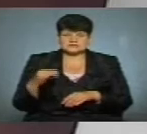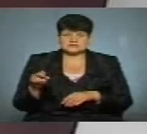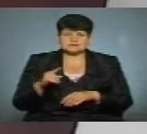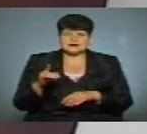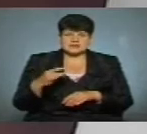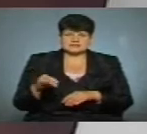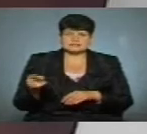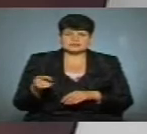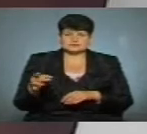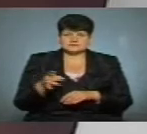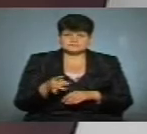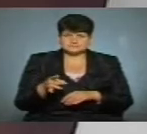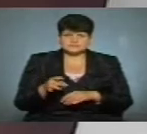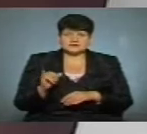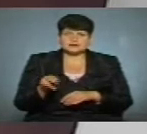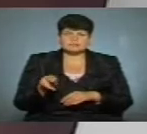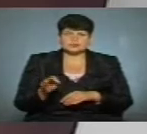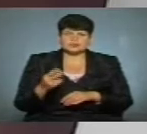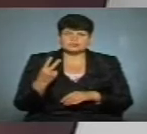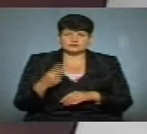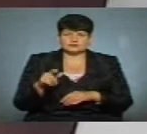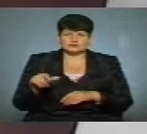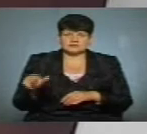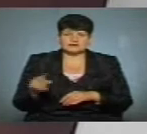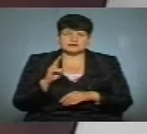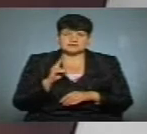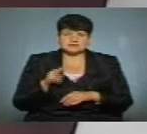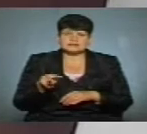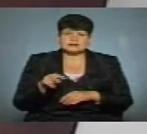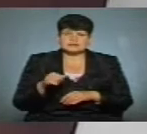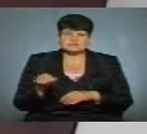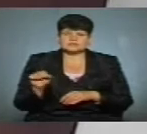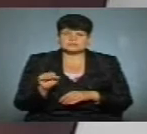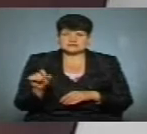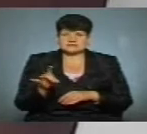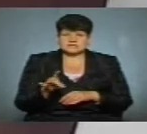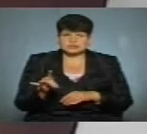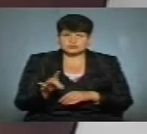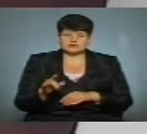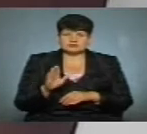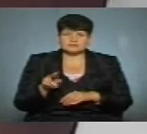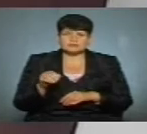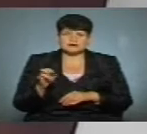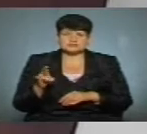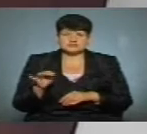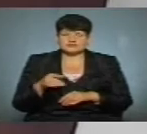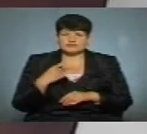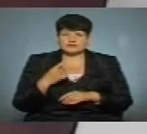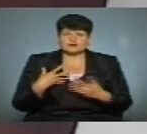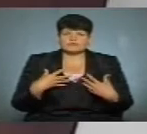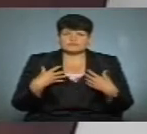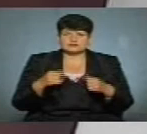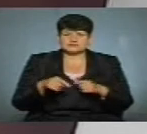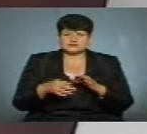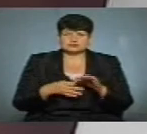Збаразькому, Тернопільському і по 2 особи у Кременецькому, Лановецькому і Теребовлянському районах. Володимир Паничев каже, видужали цієї